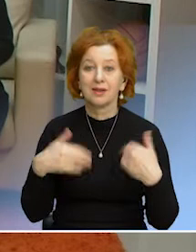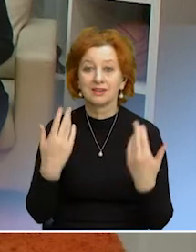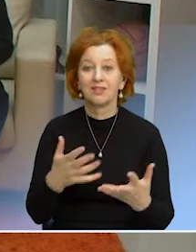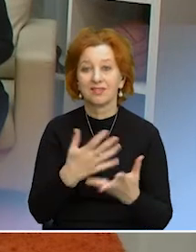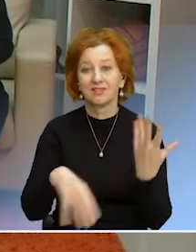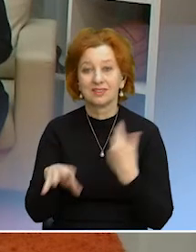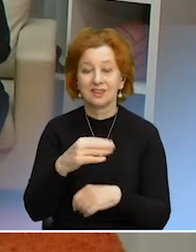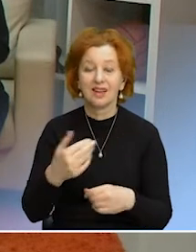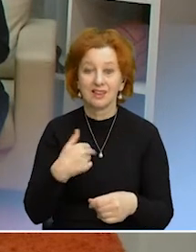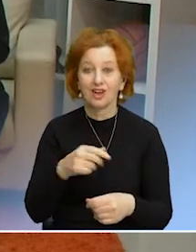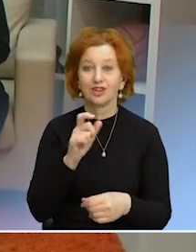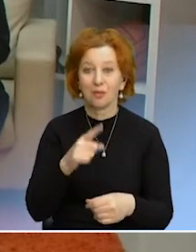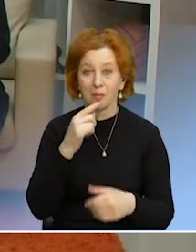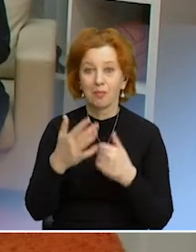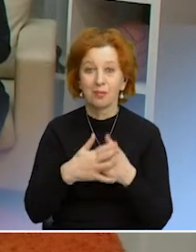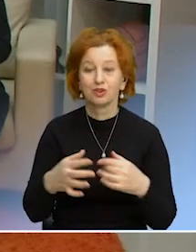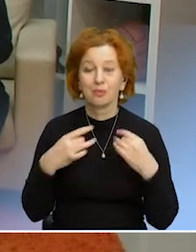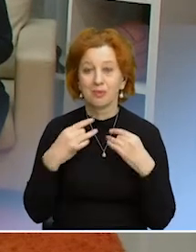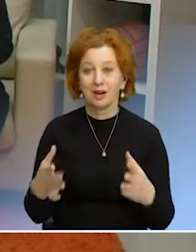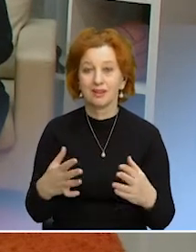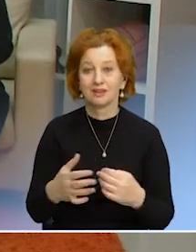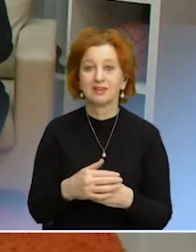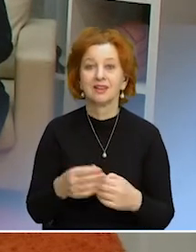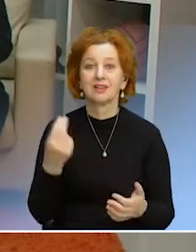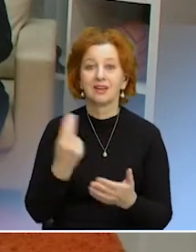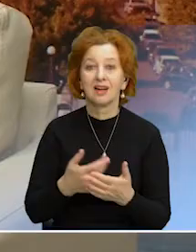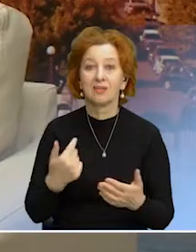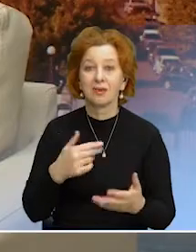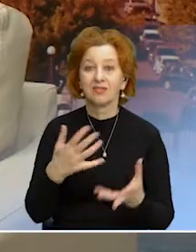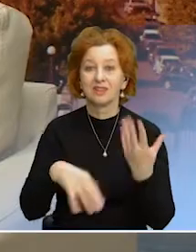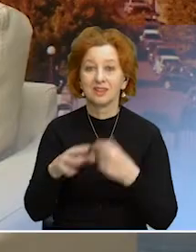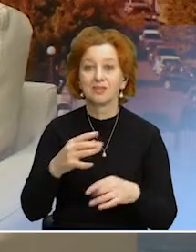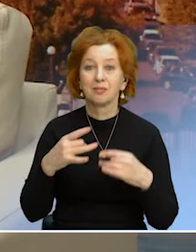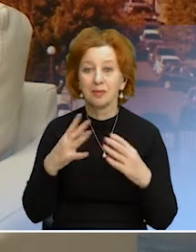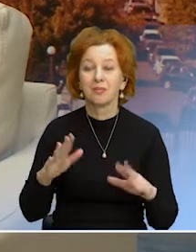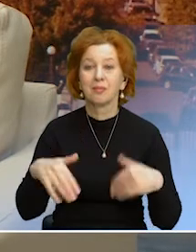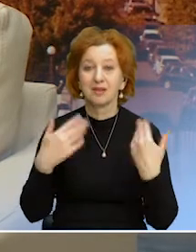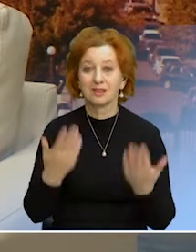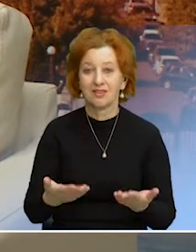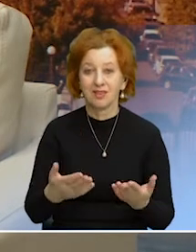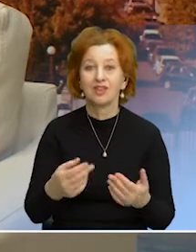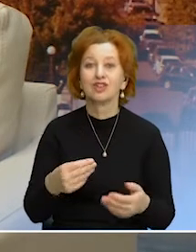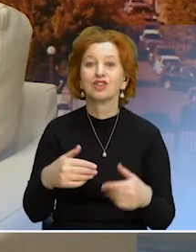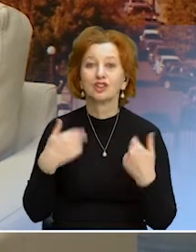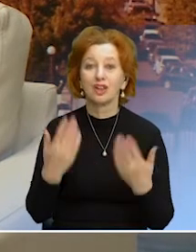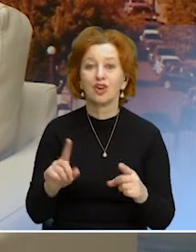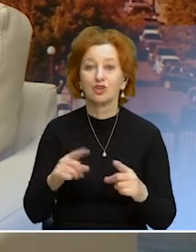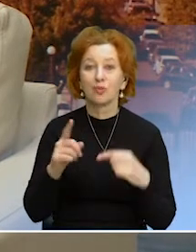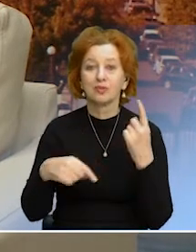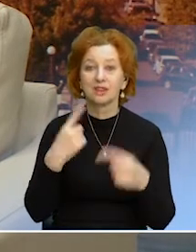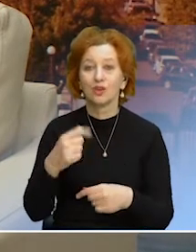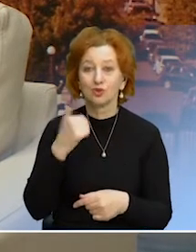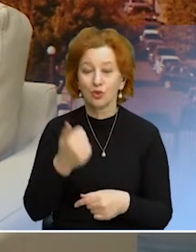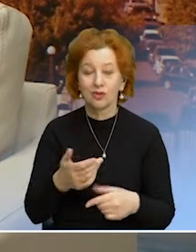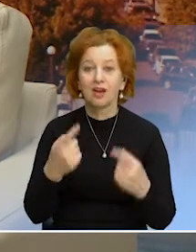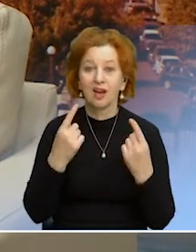поздравить всех наших телезрителей с приближающимися праздниками. Дорогие мои, всех вас с праздниками поздравляю. Желаю вам, чтобы